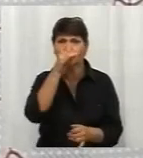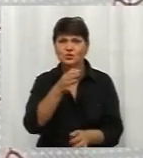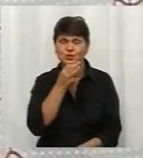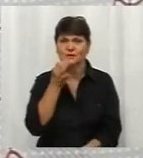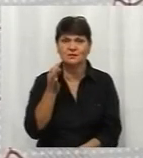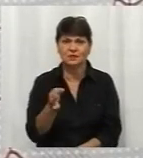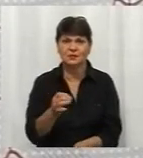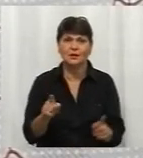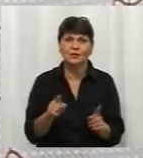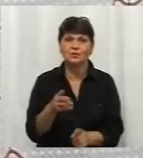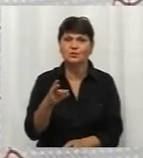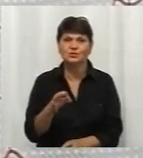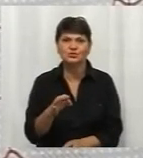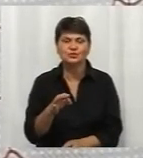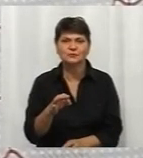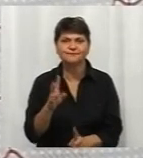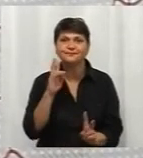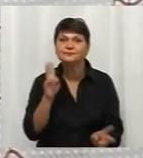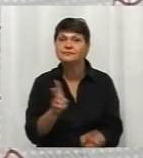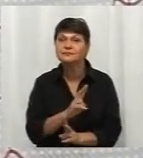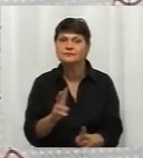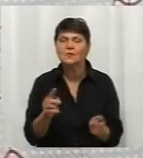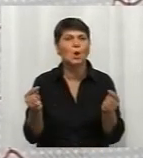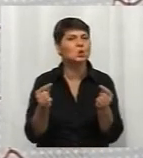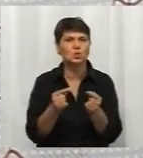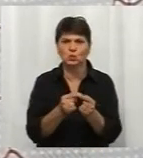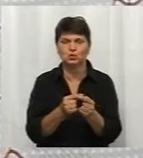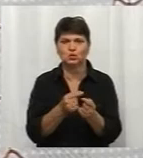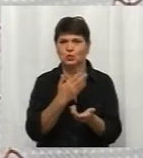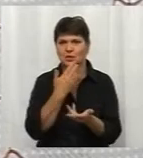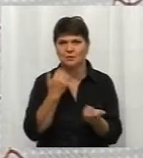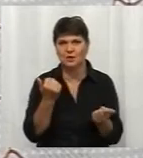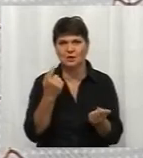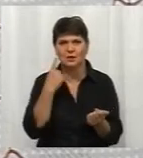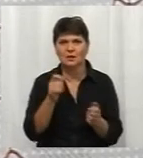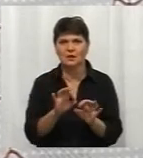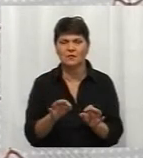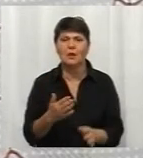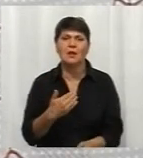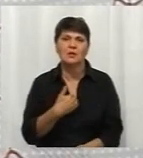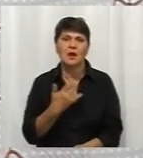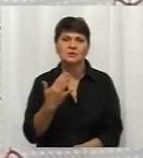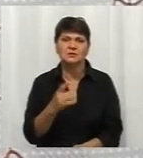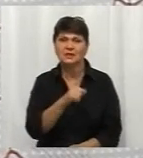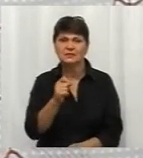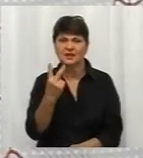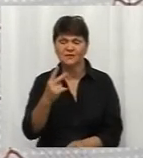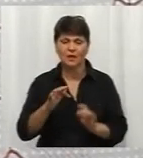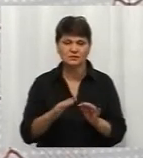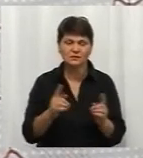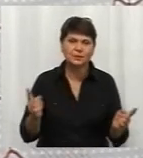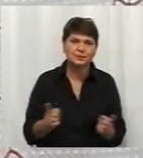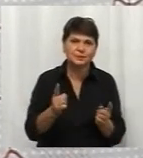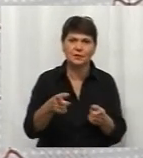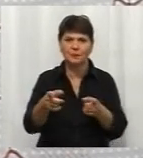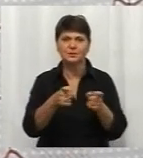що не володію. Достовірної інформації не володію, ну, скільки мені відомо, за два заходи жодного разу не було